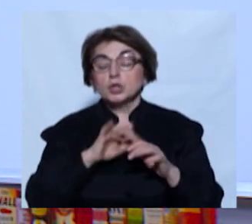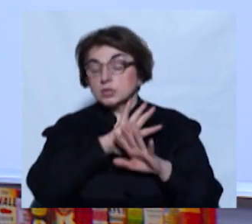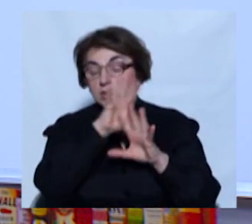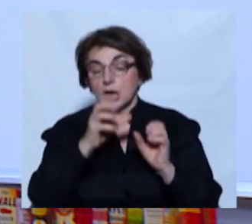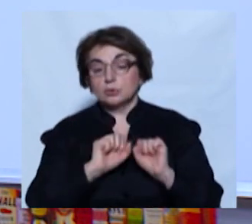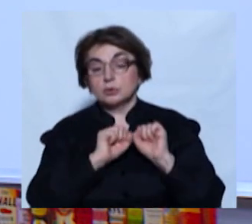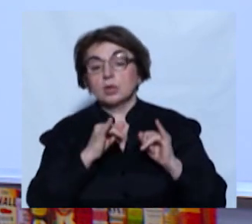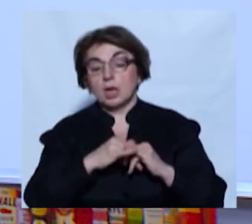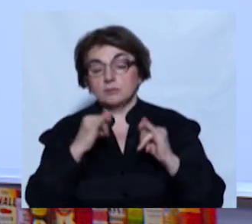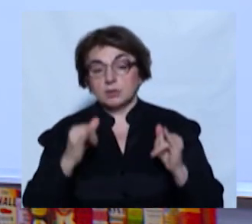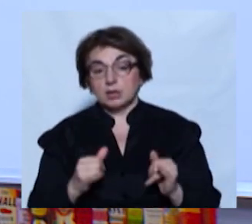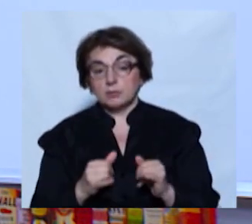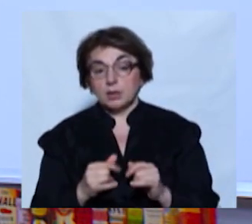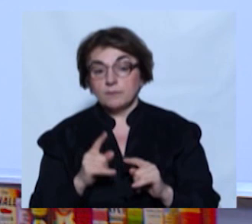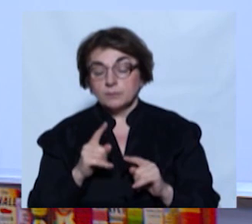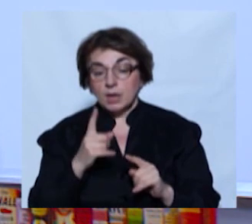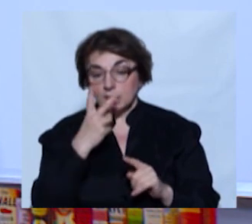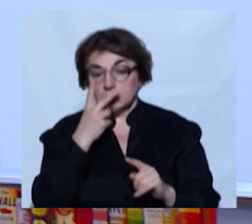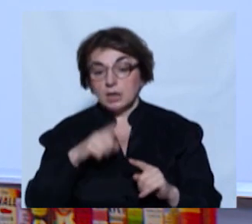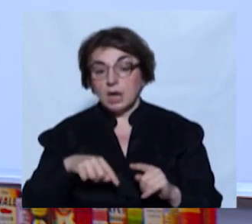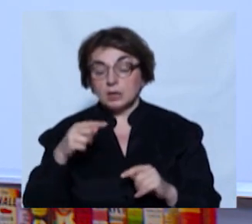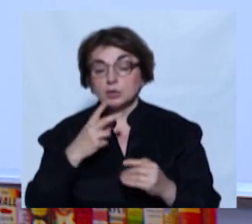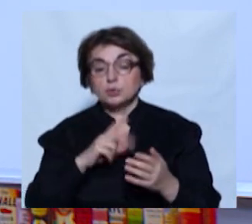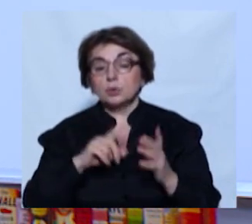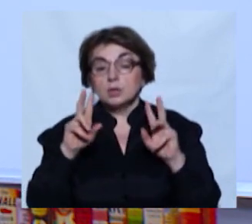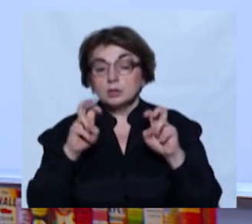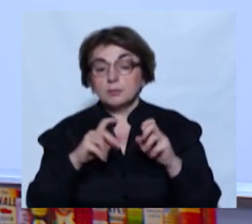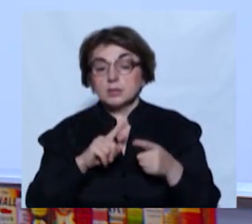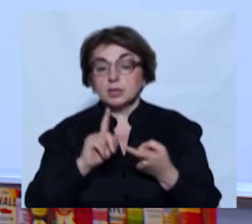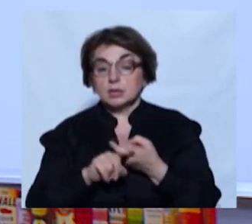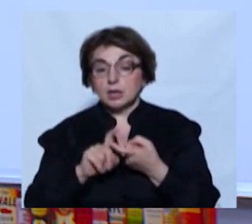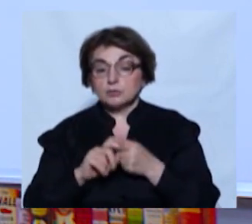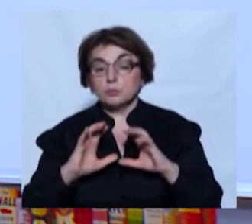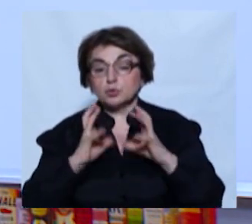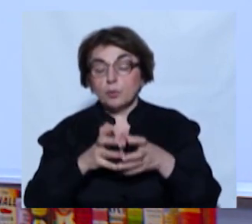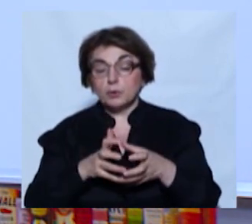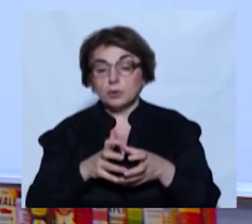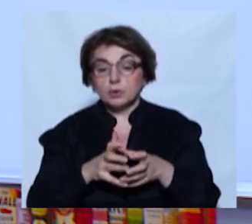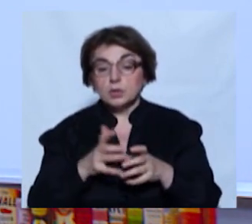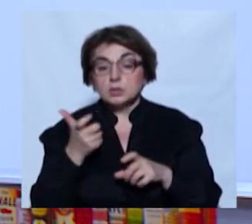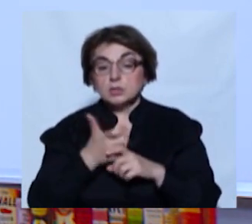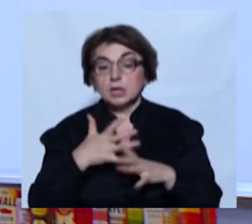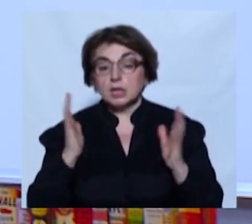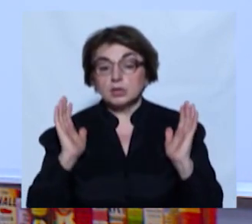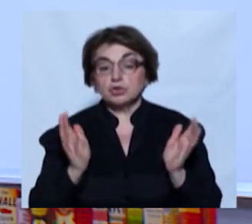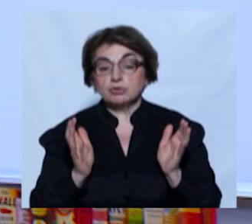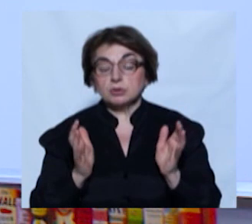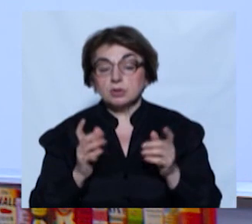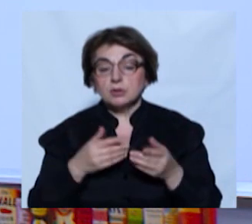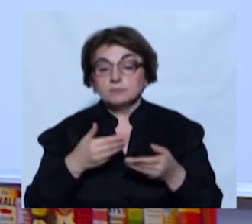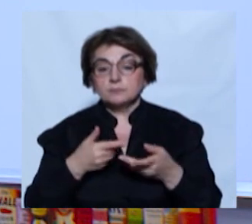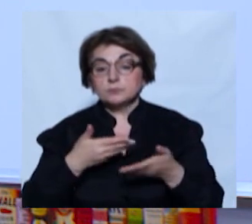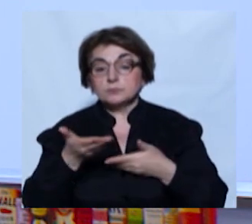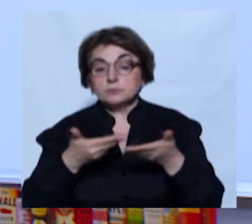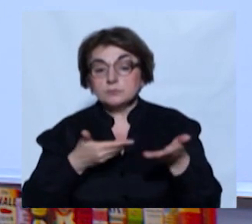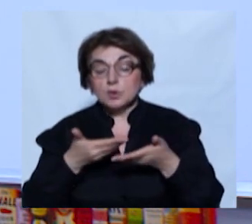მდგრადი განვითარების. აღნიშნულ საკითხთან დაკავშირებით, რა თქმა უნდა, მსოფლიო ძალიან დიდი